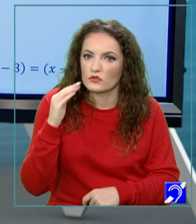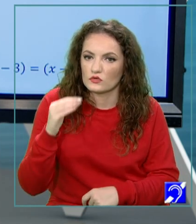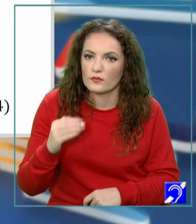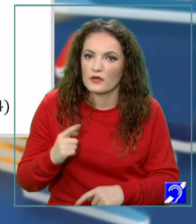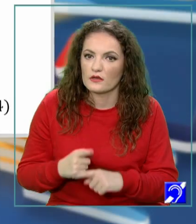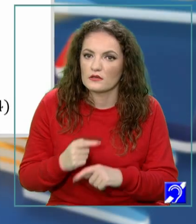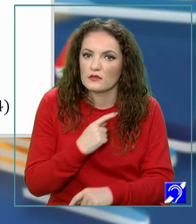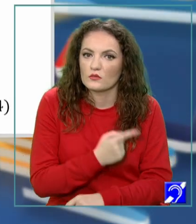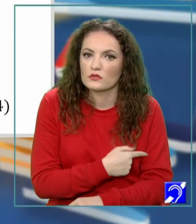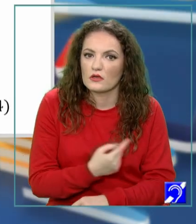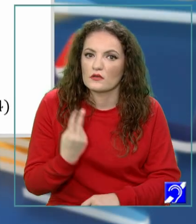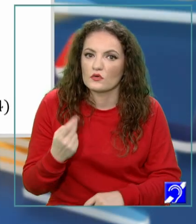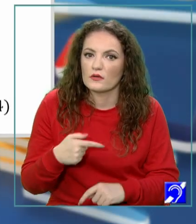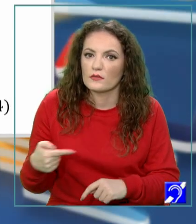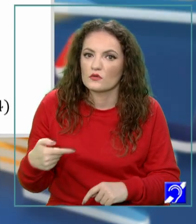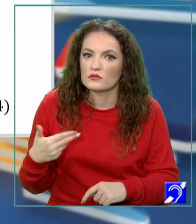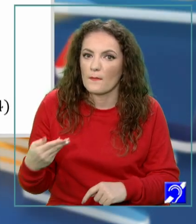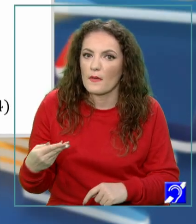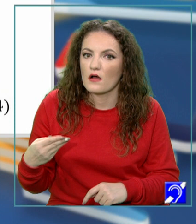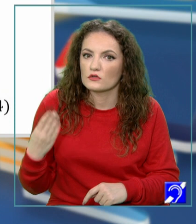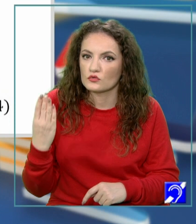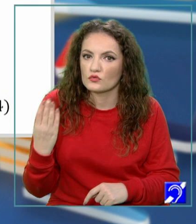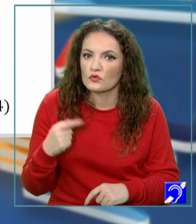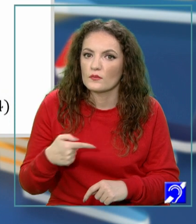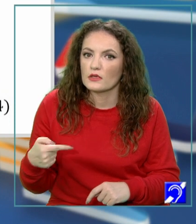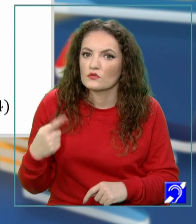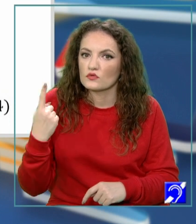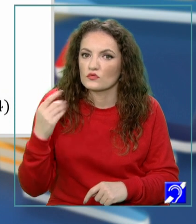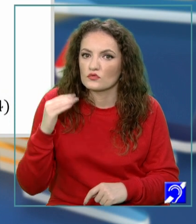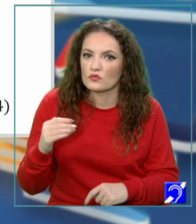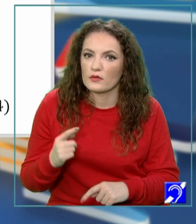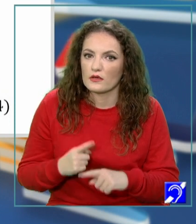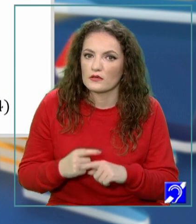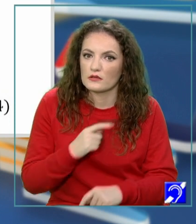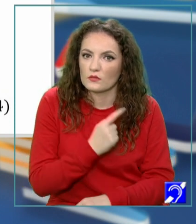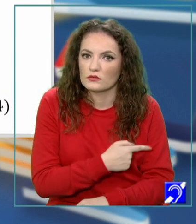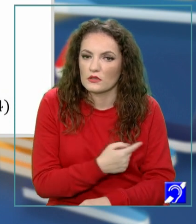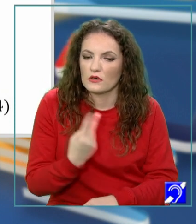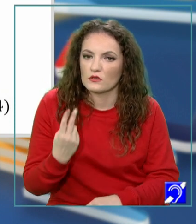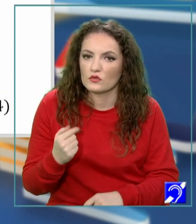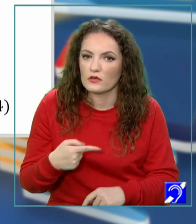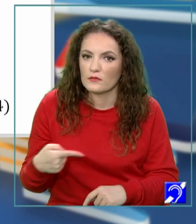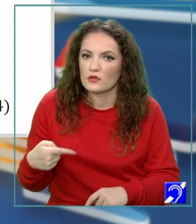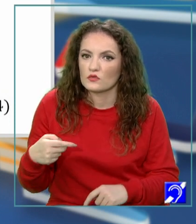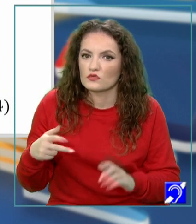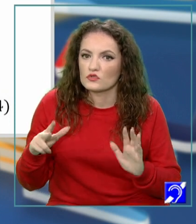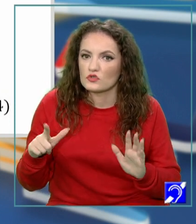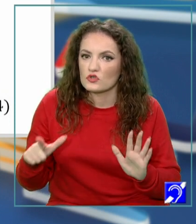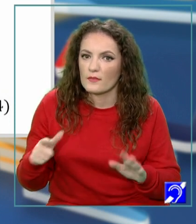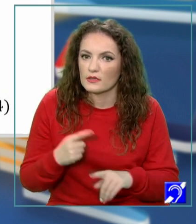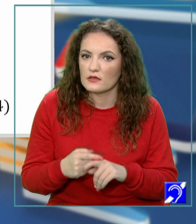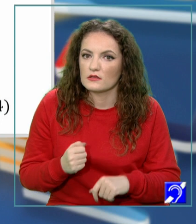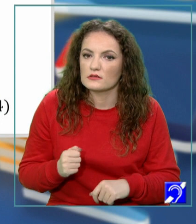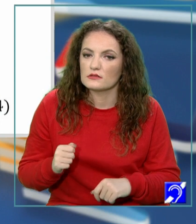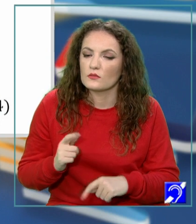plus 12. Unde x aparține numărul reale minus elementele 0, 3 și 4. Soluția ecuației e de x egal cu 0